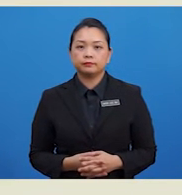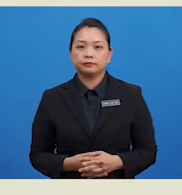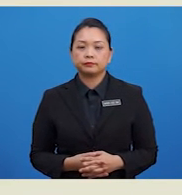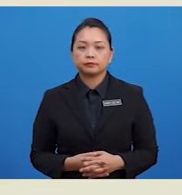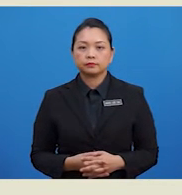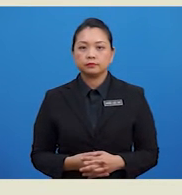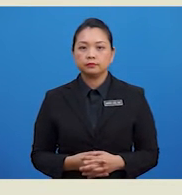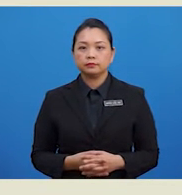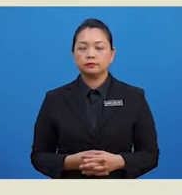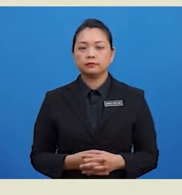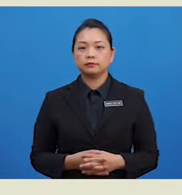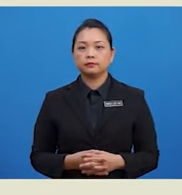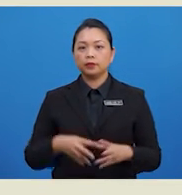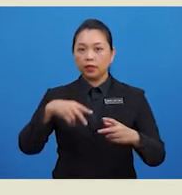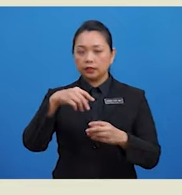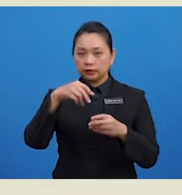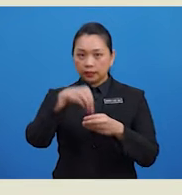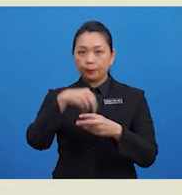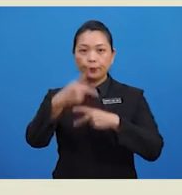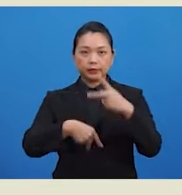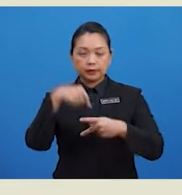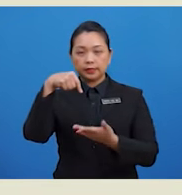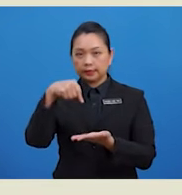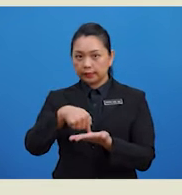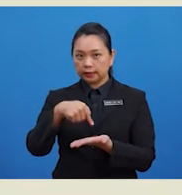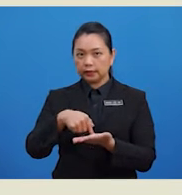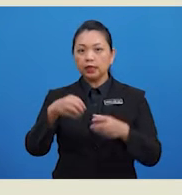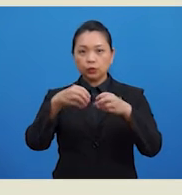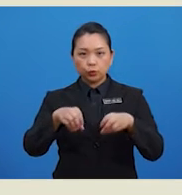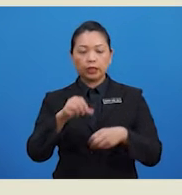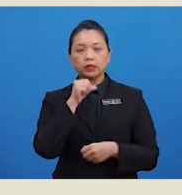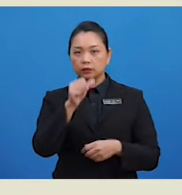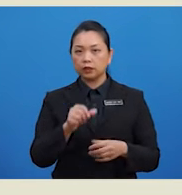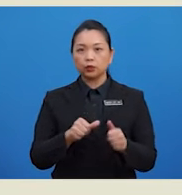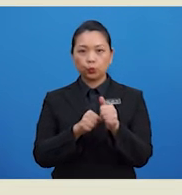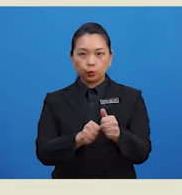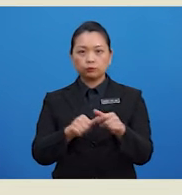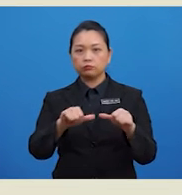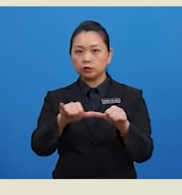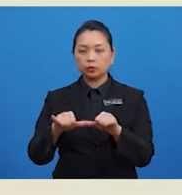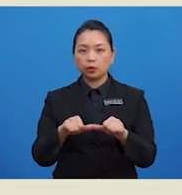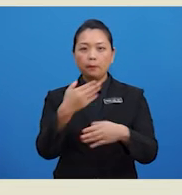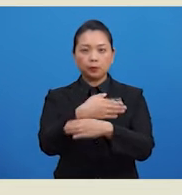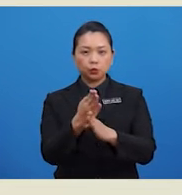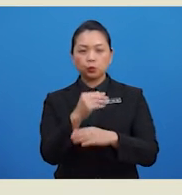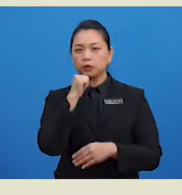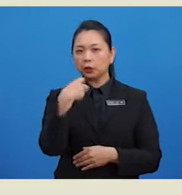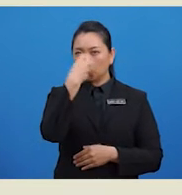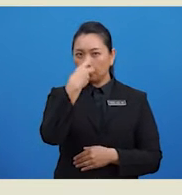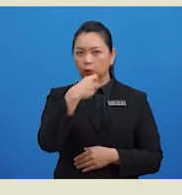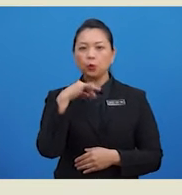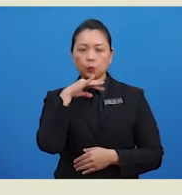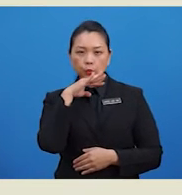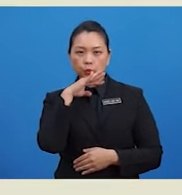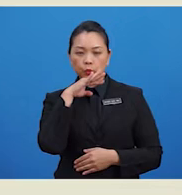Dalam proses ini, telur yang tidak menepati piawaian seperti bentuk yang tidak normal, kotor,